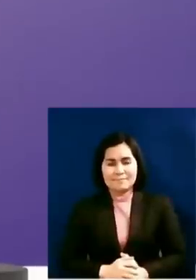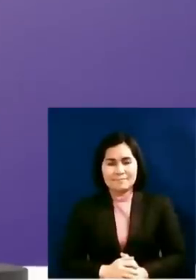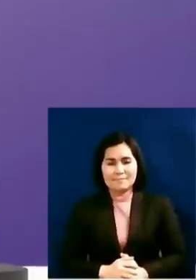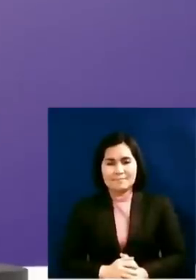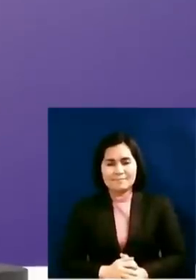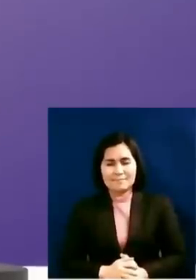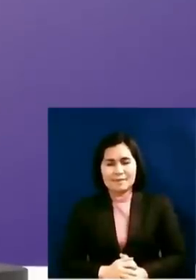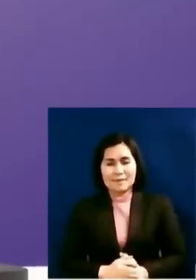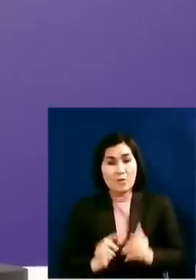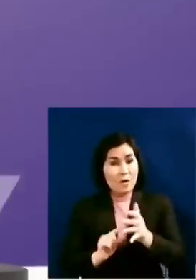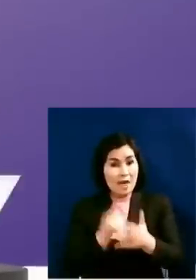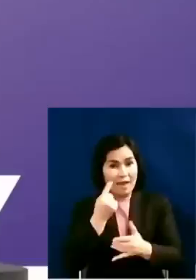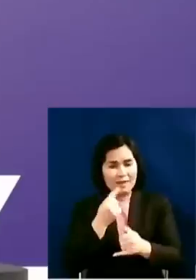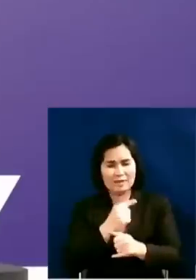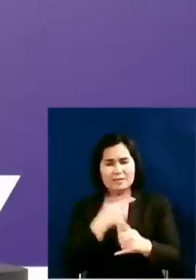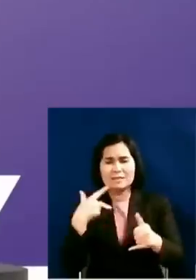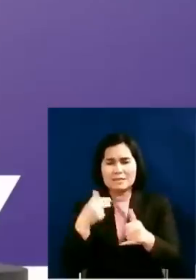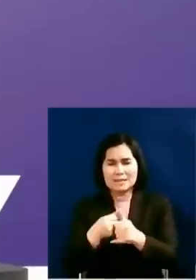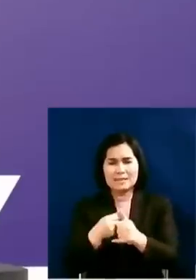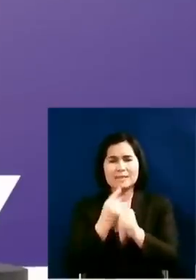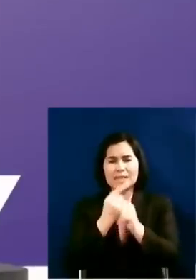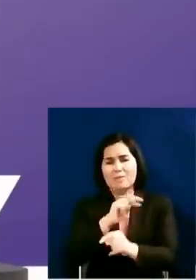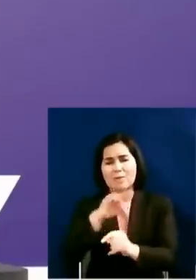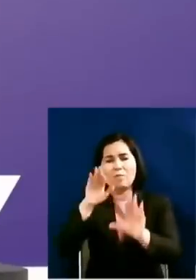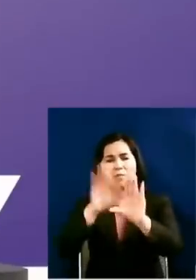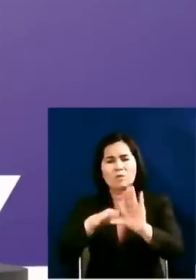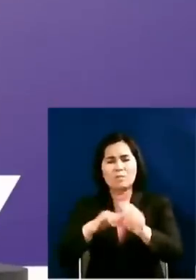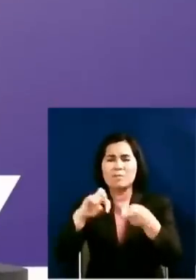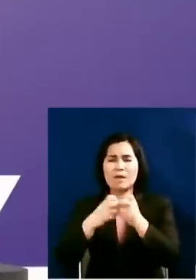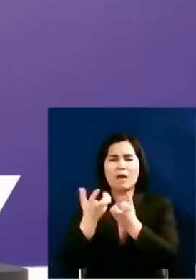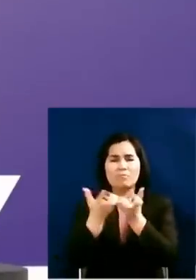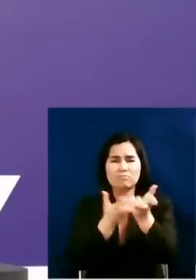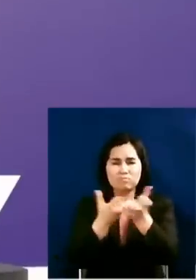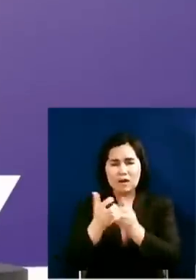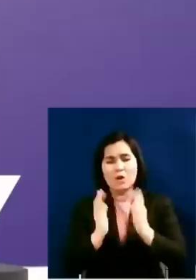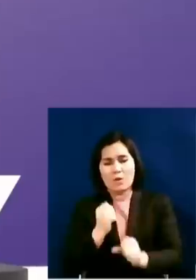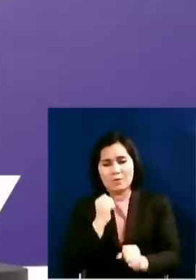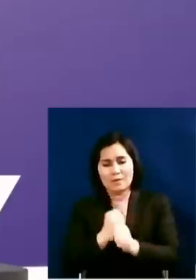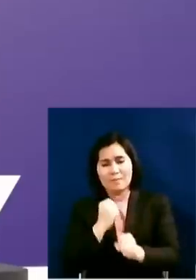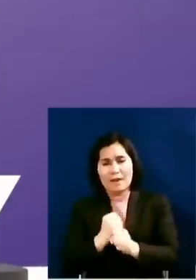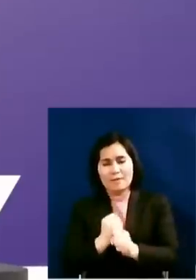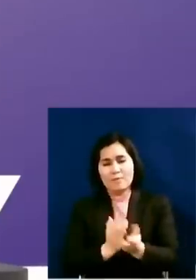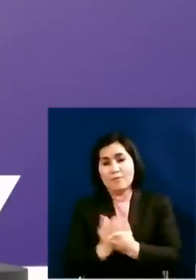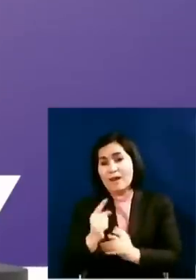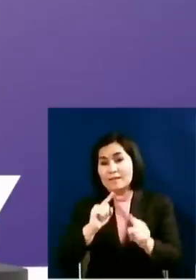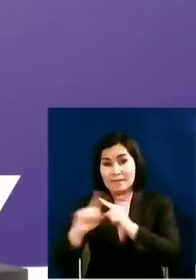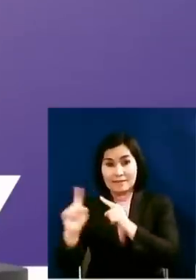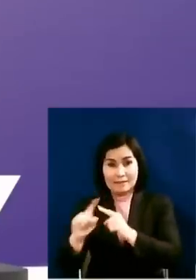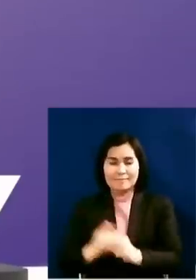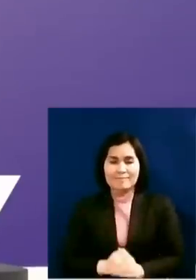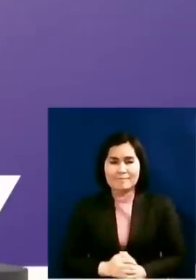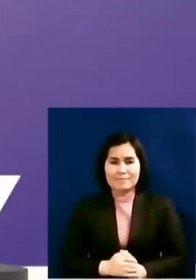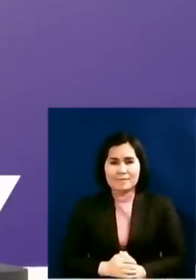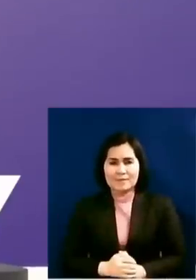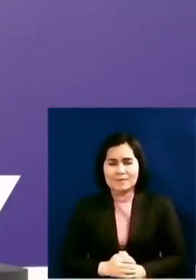ว่าในวันแรกที่ฉีดนะครับเนื่องจากระบบการลงทะเบียนขัดข้องรวมทั้งเจ้าหน้าที่อื่นๆโดยเฉพาะเจ้าหน้